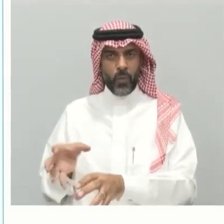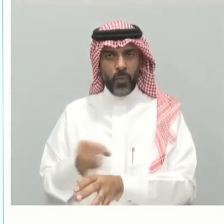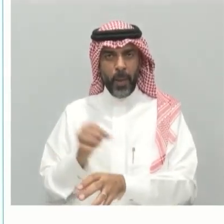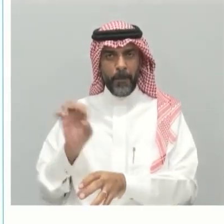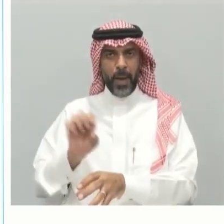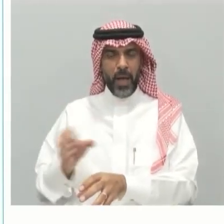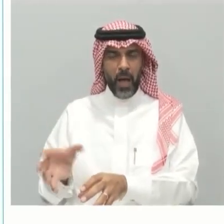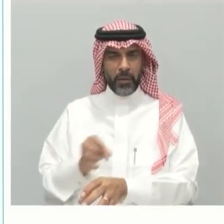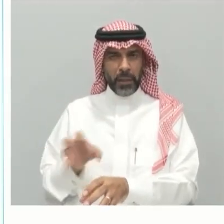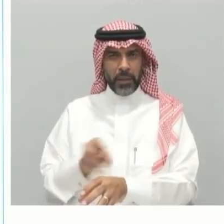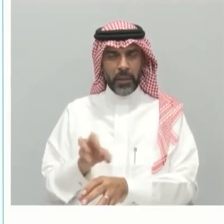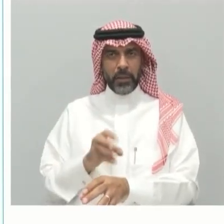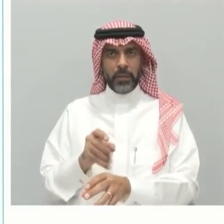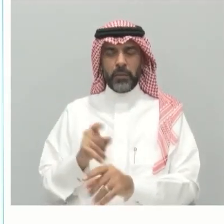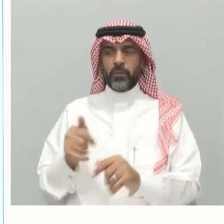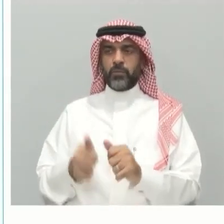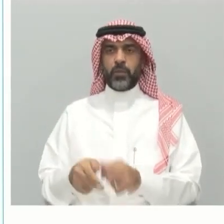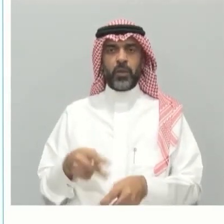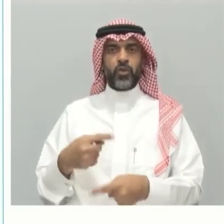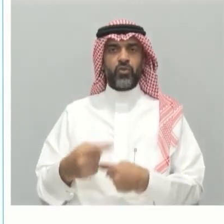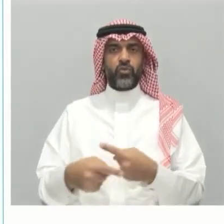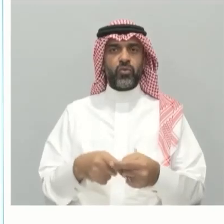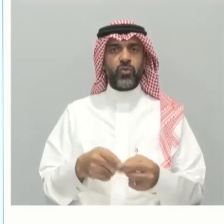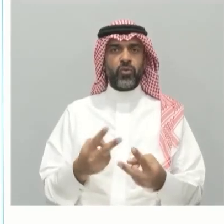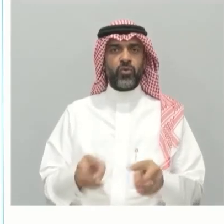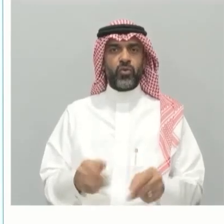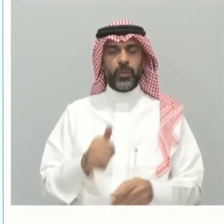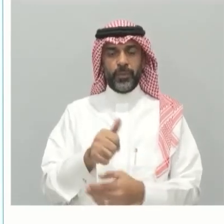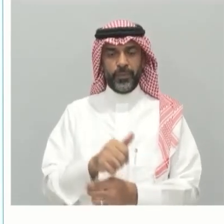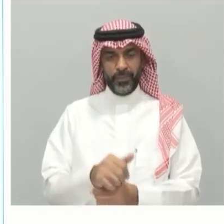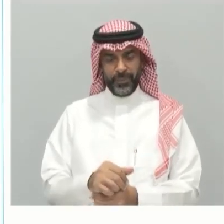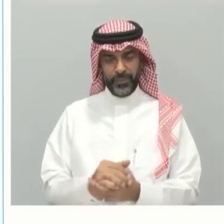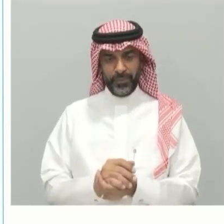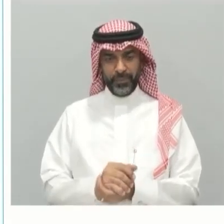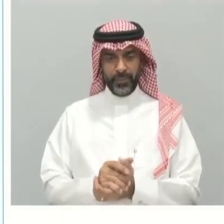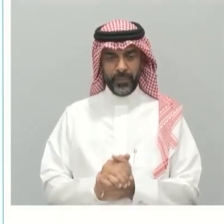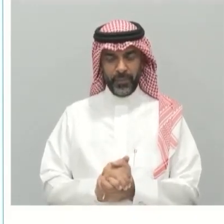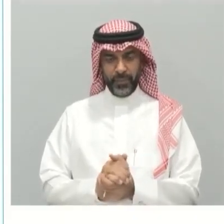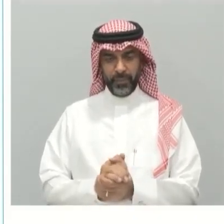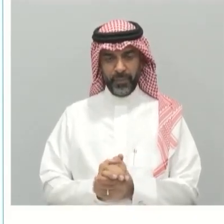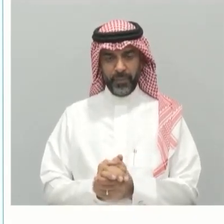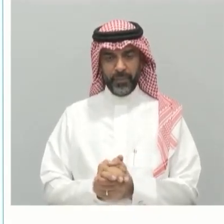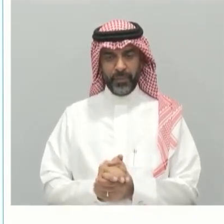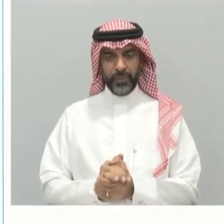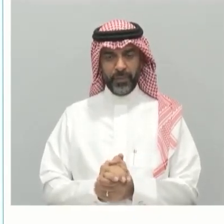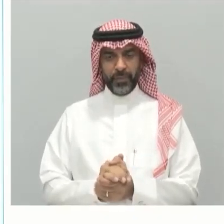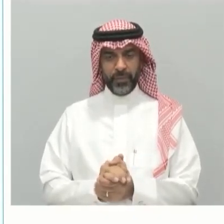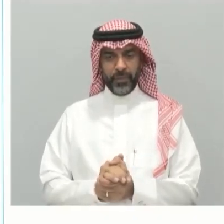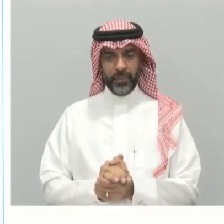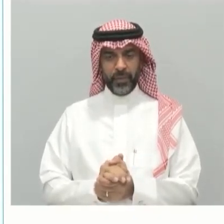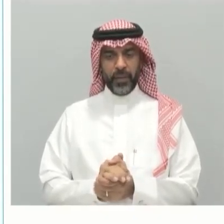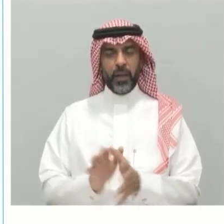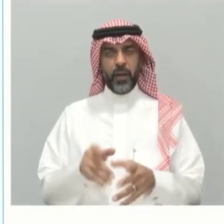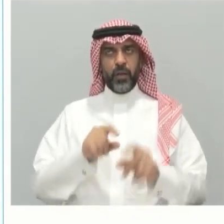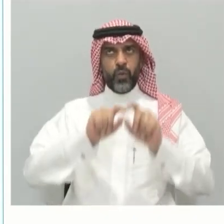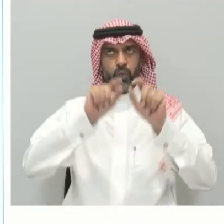من خلال القنطره الملحيه وتنتقل الالكترونات من خلال ماذا من خلال السلك فيتكون ما يعرف